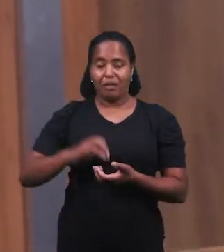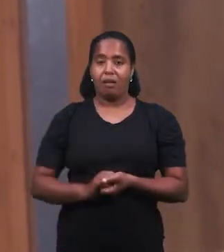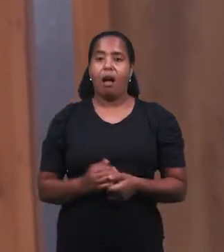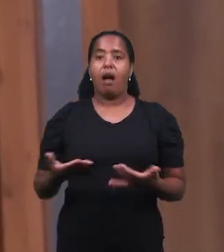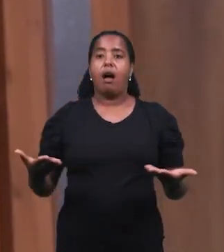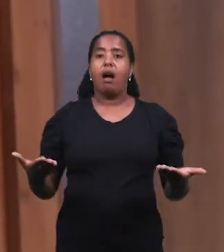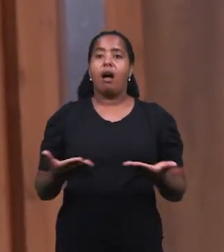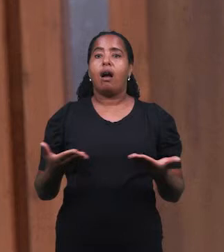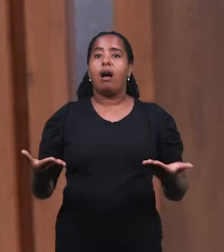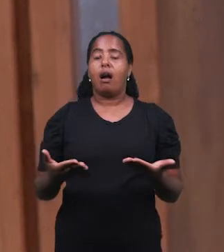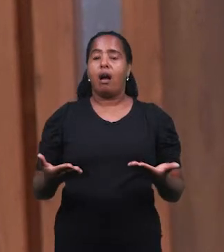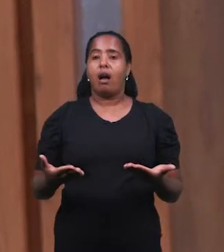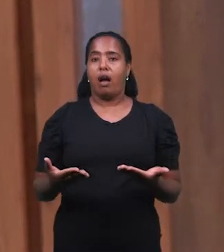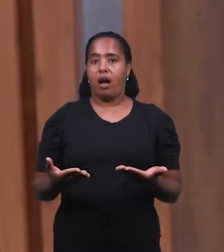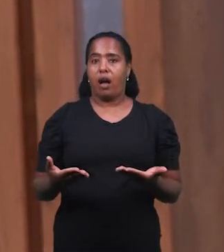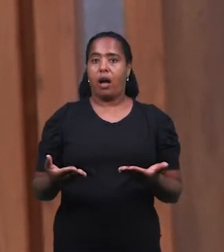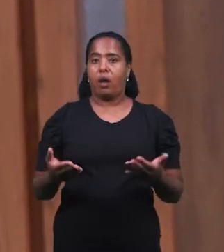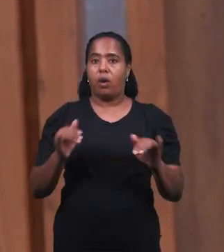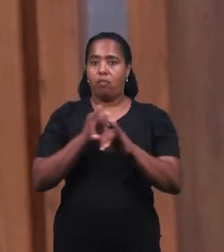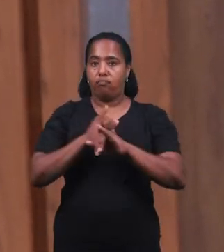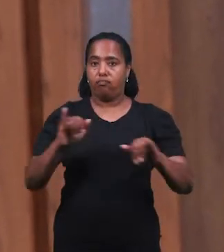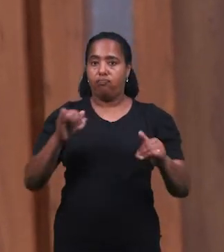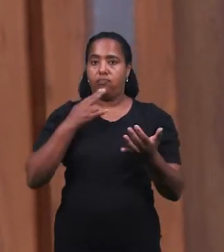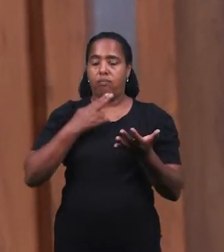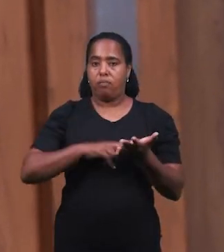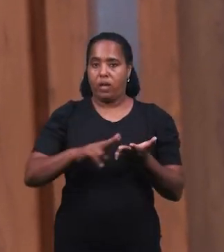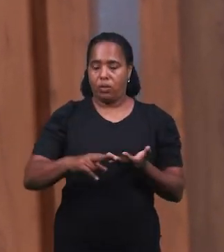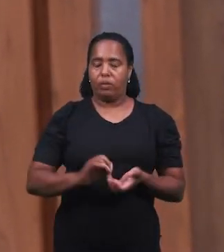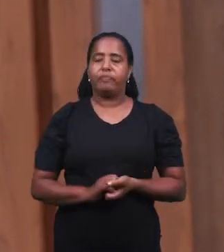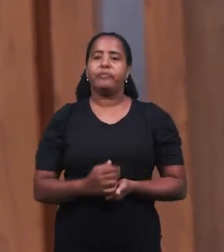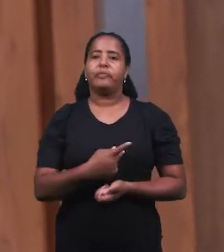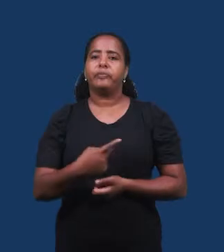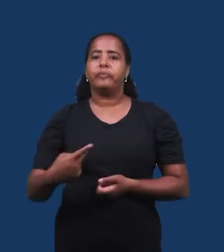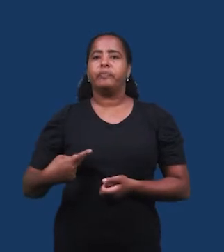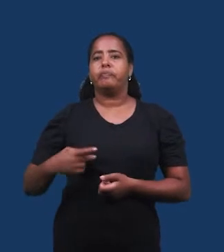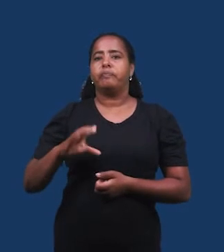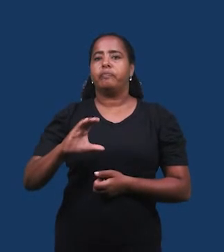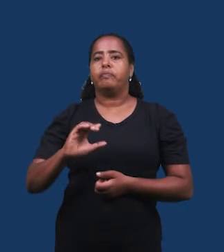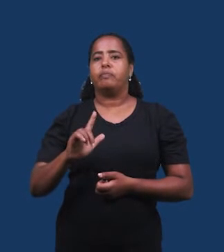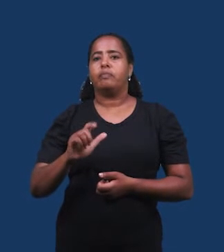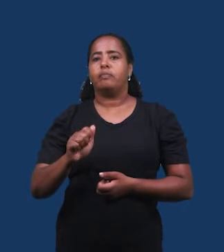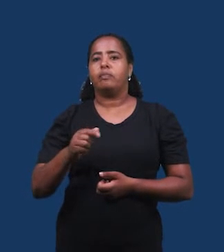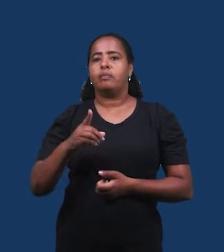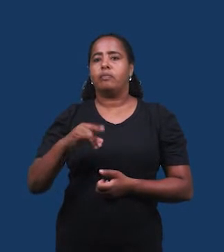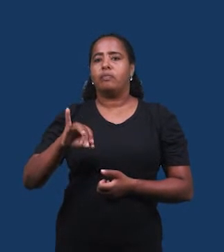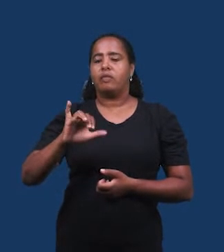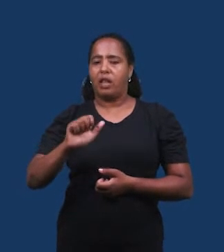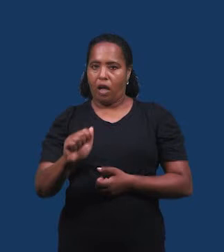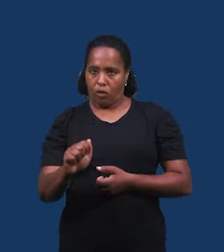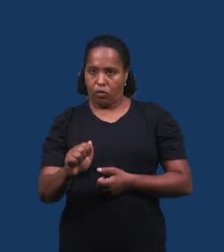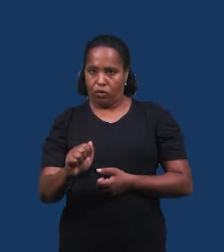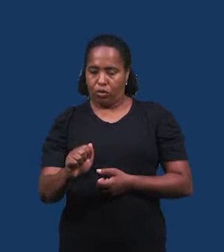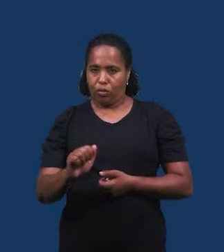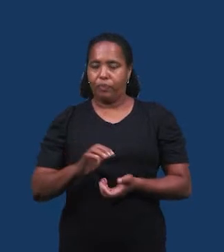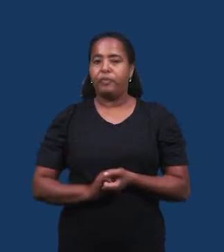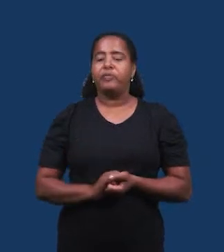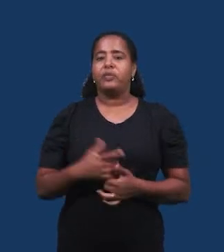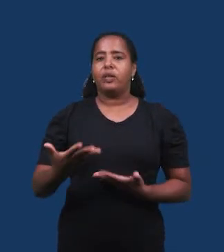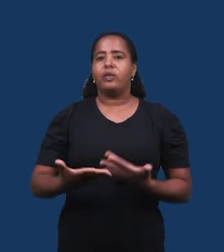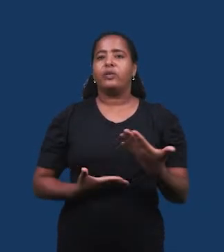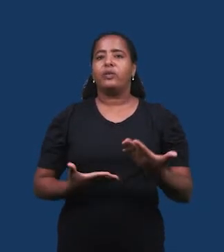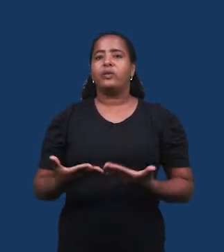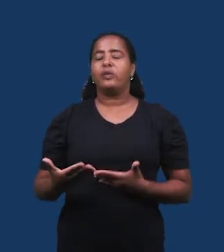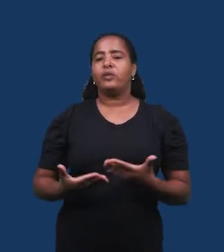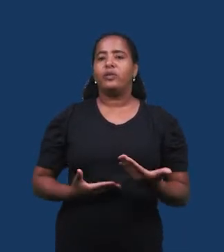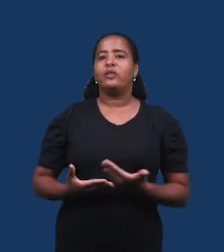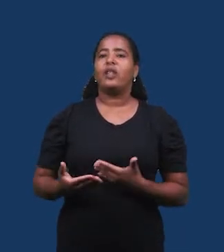Amen, gloire à Dieu. Maintenant, on va voir les messages pastoraux. Message pastoral du pasteur Cláudio